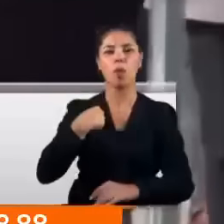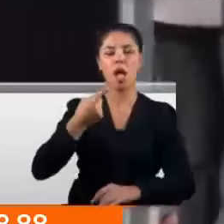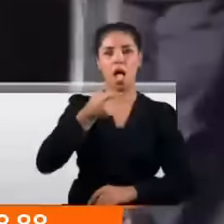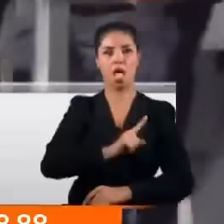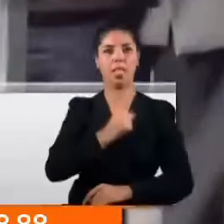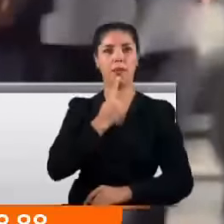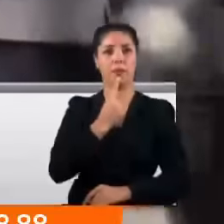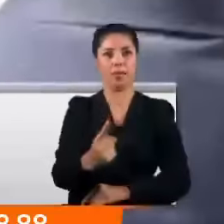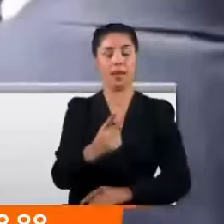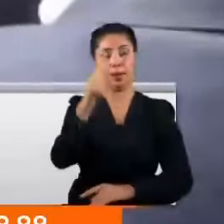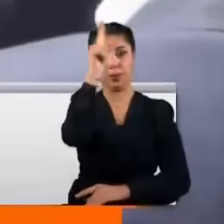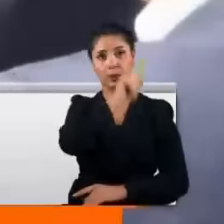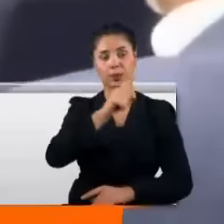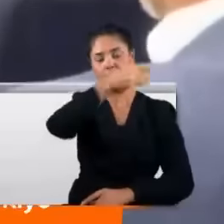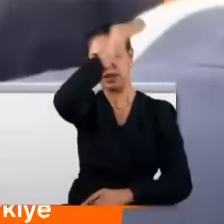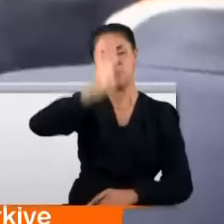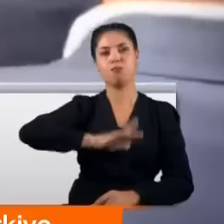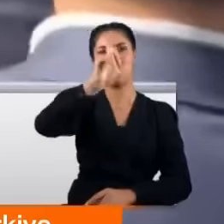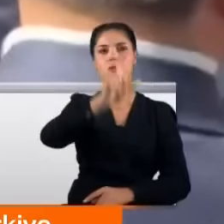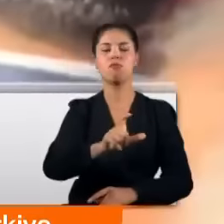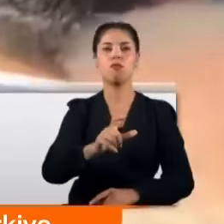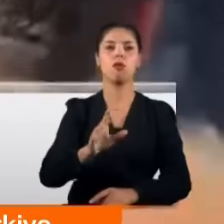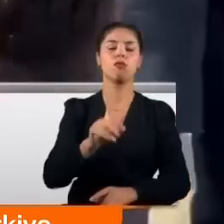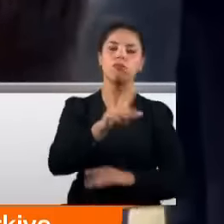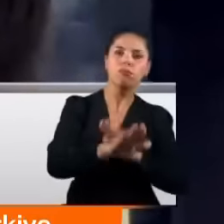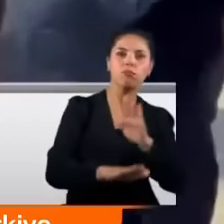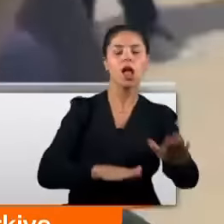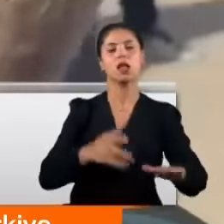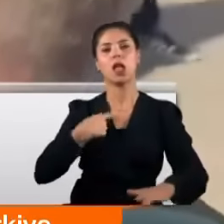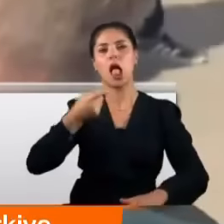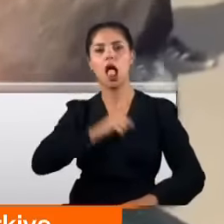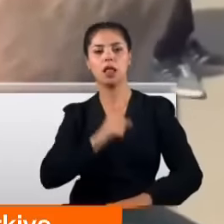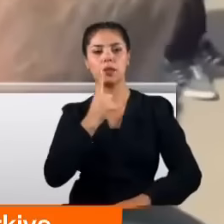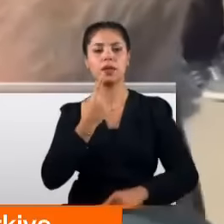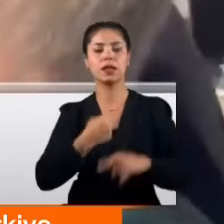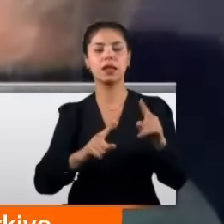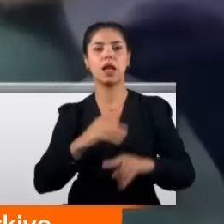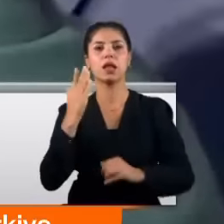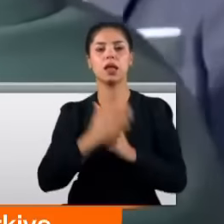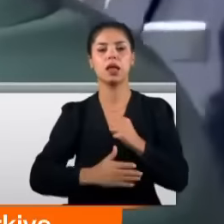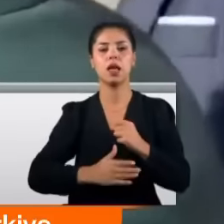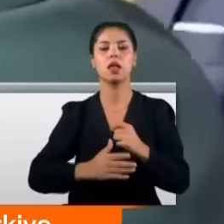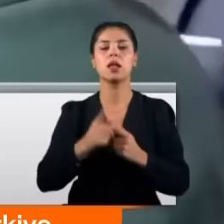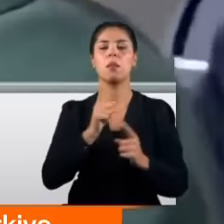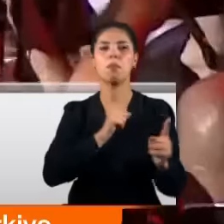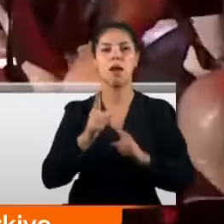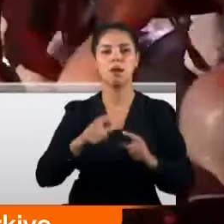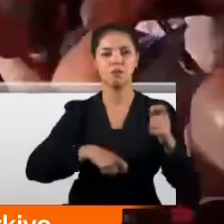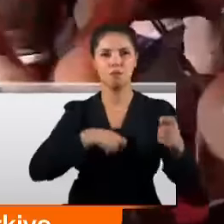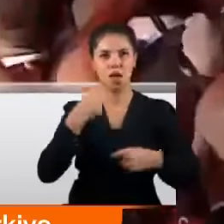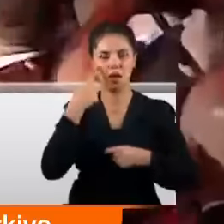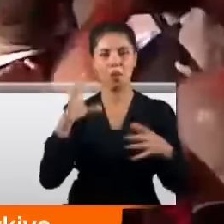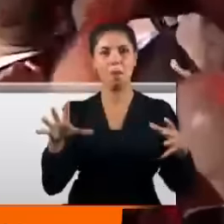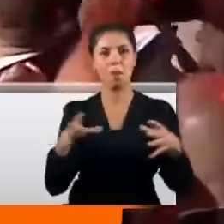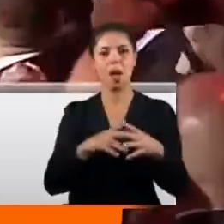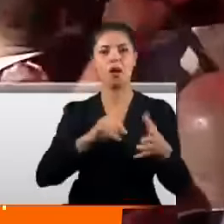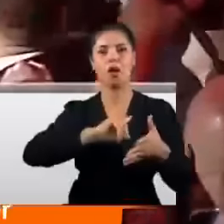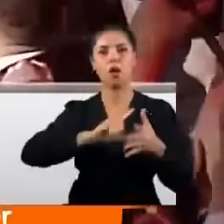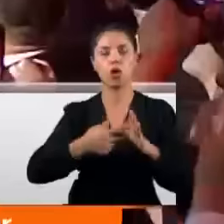demesi üzerine İmamoğlu vites yükseltti. Yargılandığı siyasi yasak davasını bahane ederek parti yönetiminin kendisinin